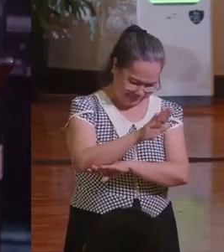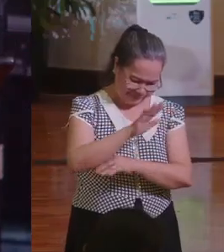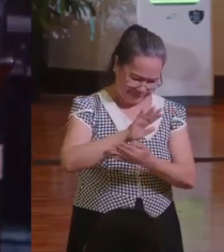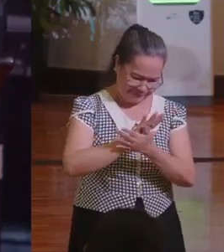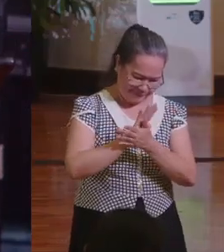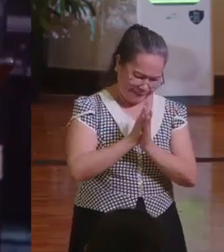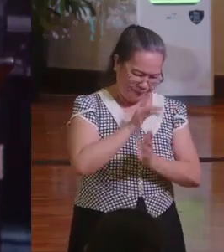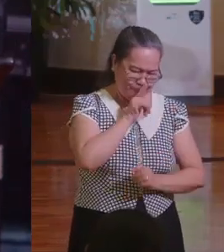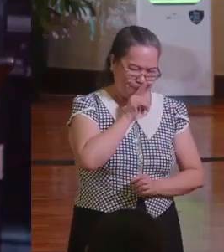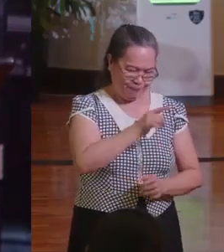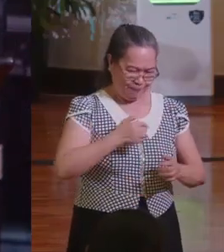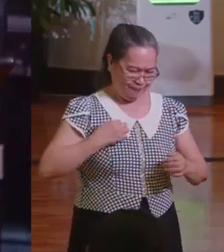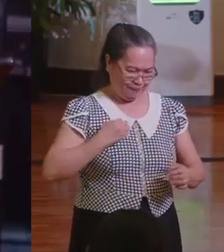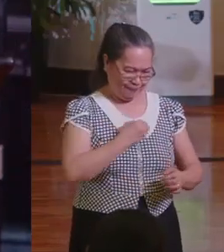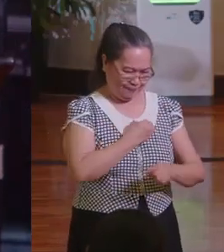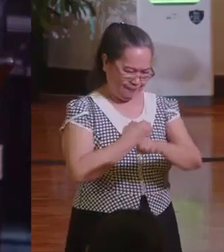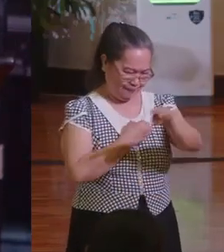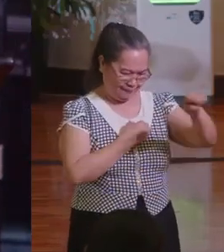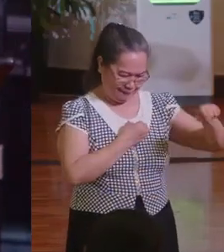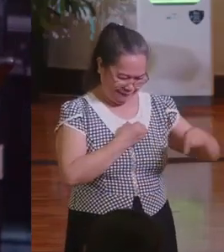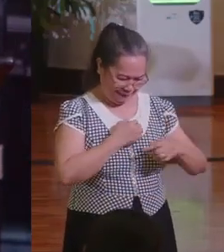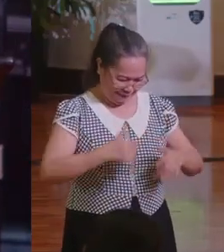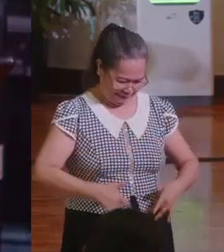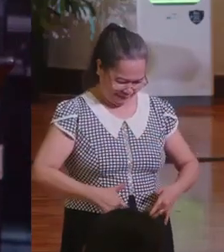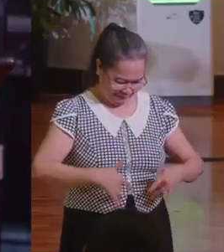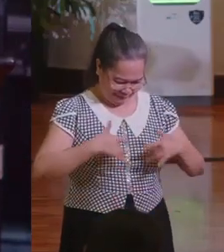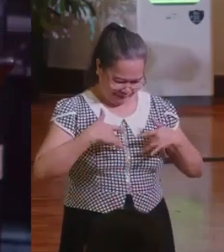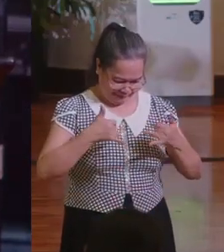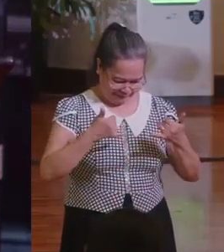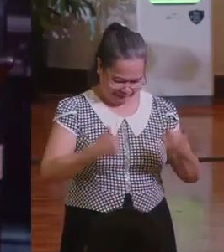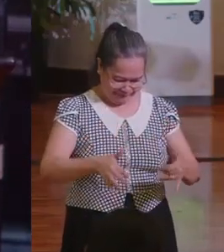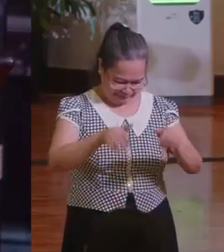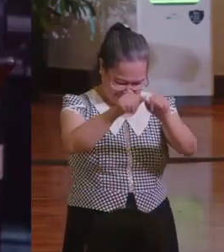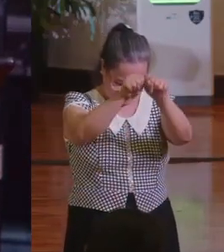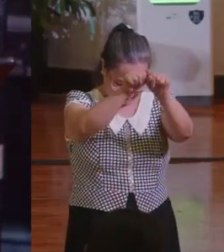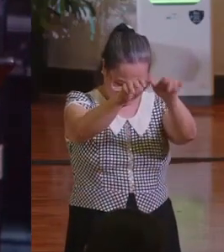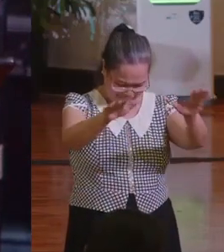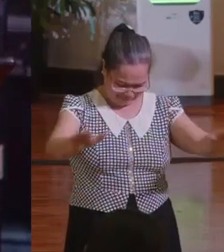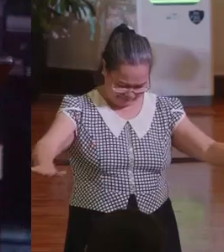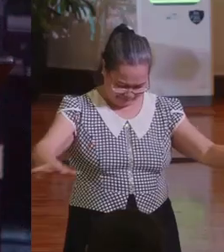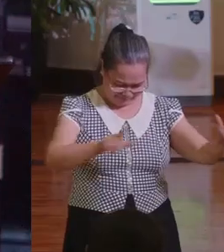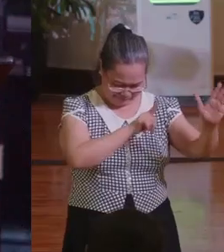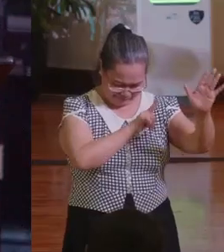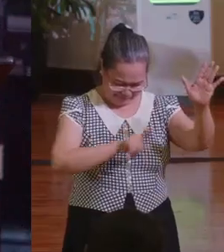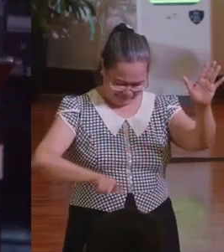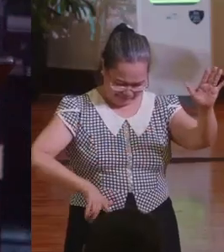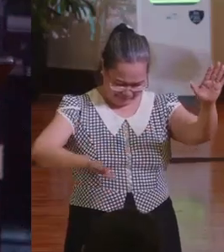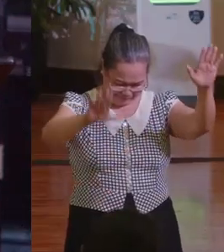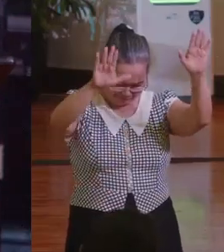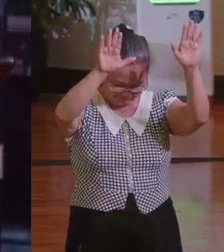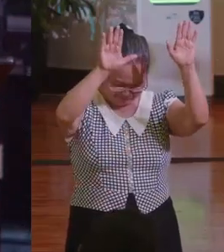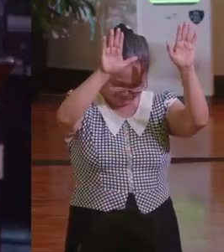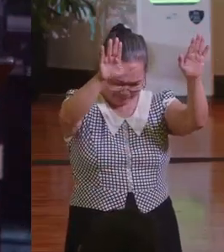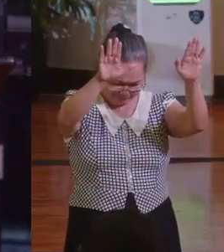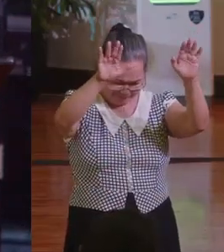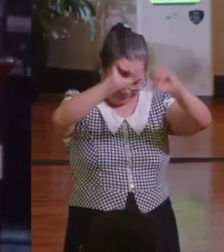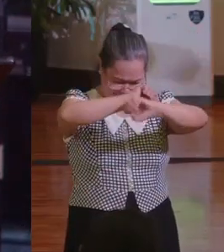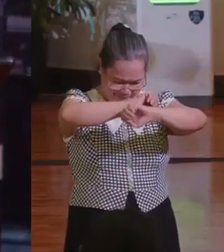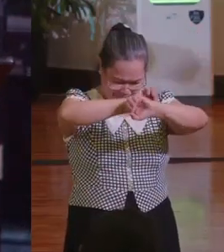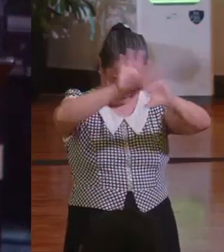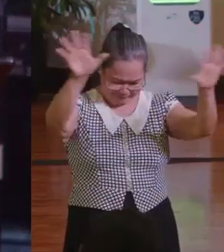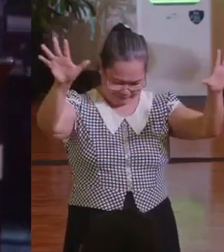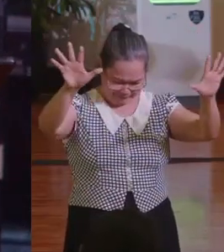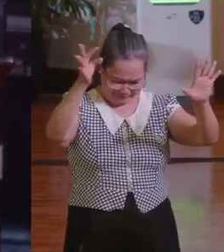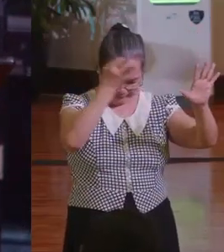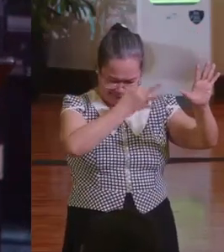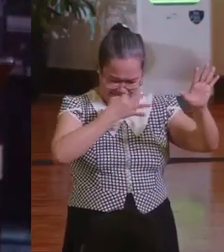maging totoo sa aming mga buhay. At ngayon, pagpalain kayo ng Panginoon at ingatan kayo. Paliwanagin nawa ng Panginoon ang kanyang